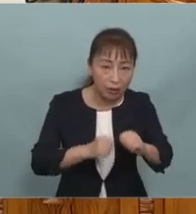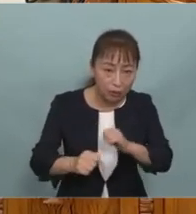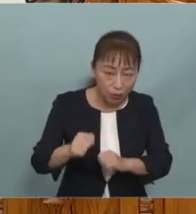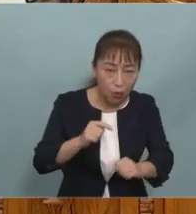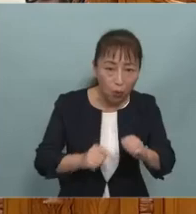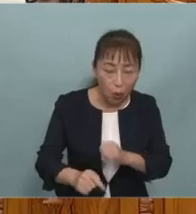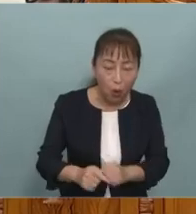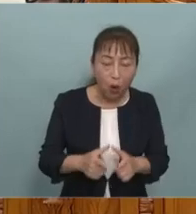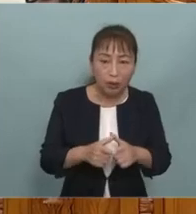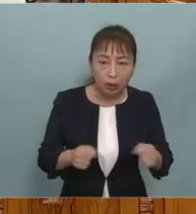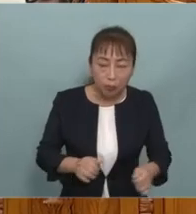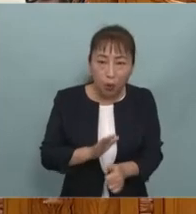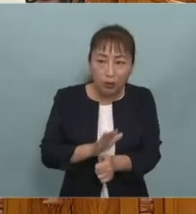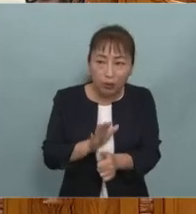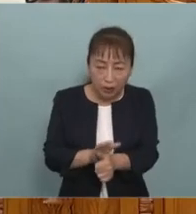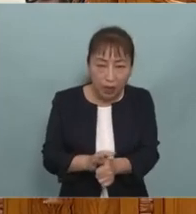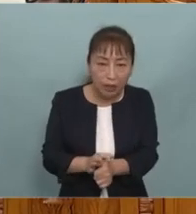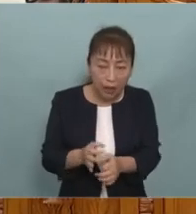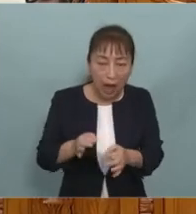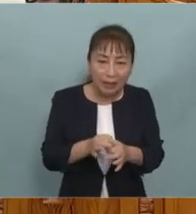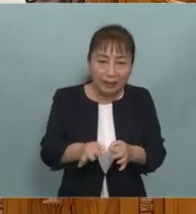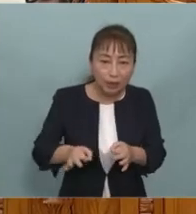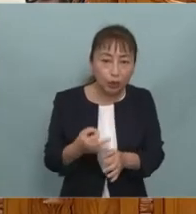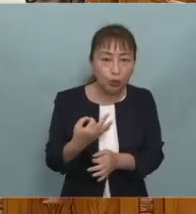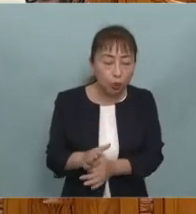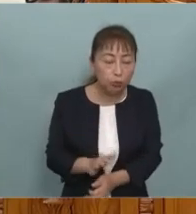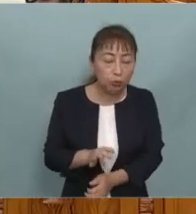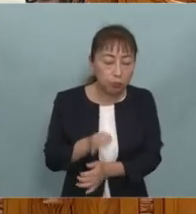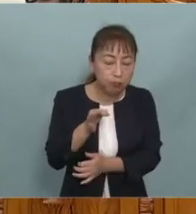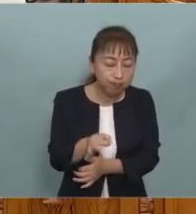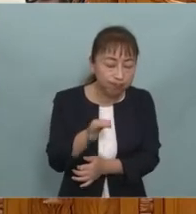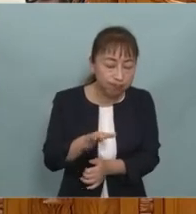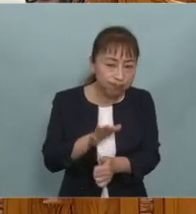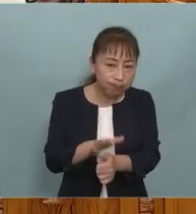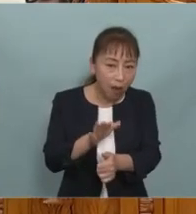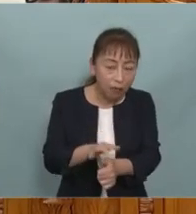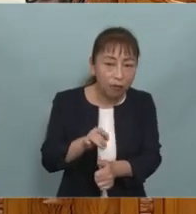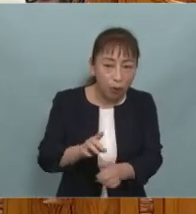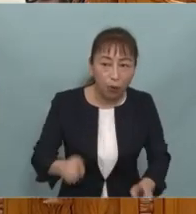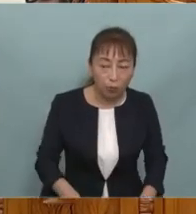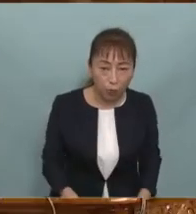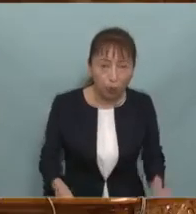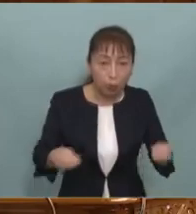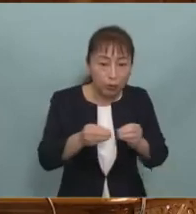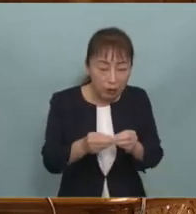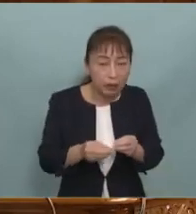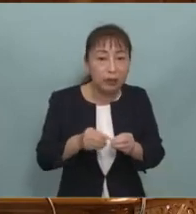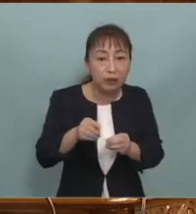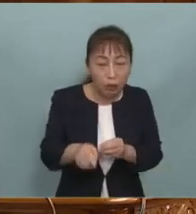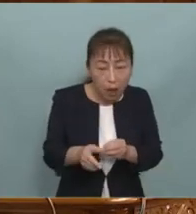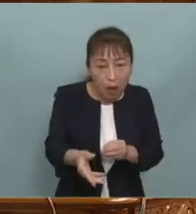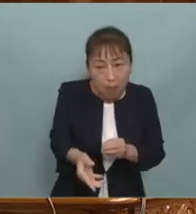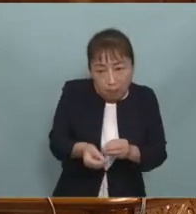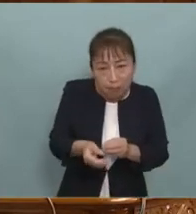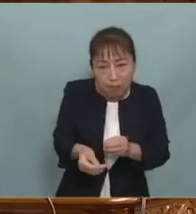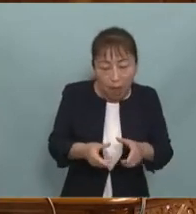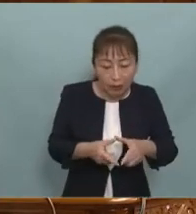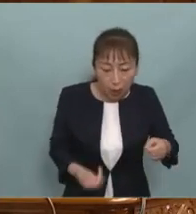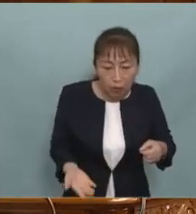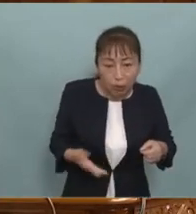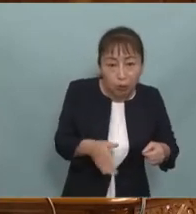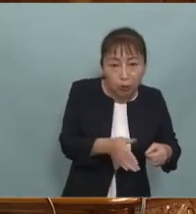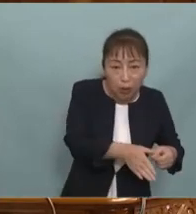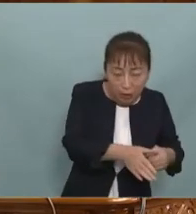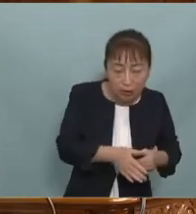で支援し同時にアジアの成長力をワに取り込んで行きます日本経済の活性化と